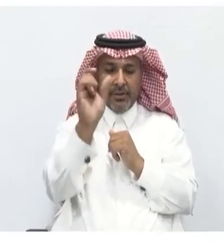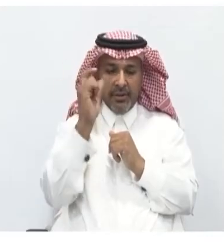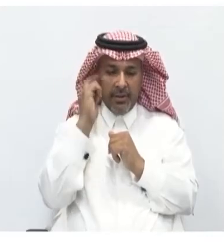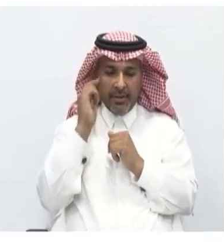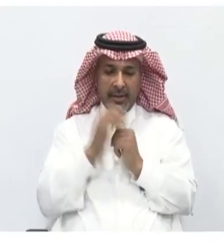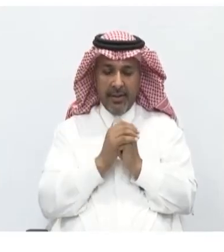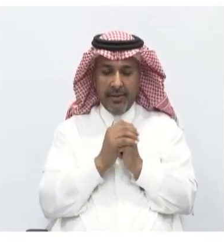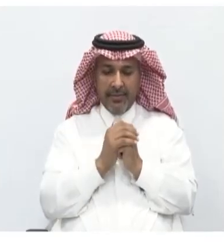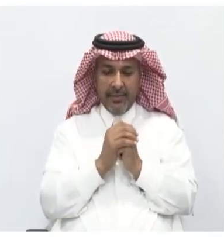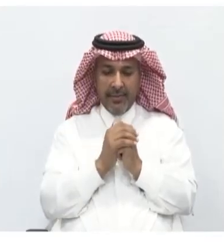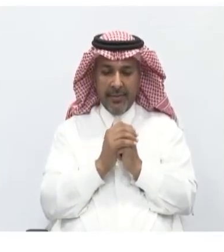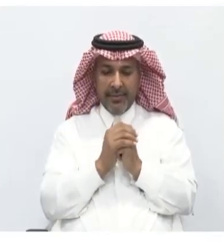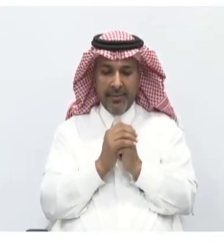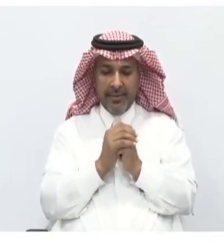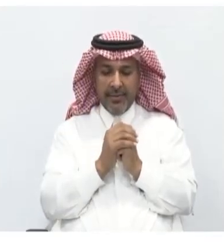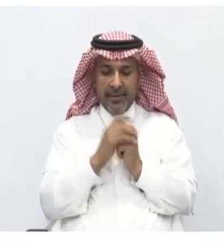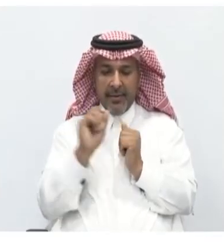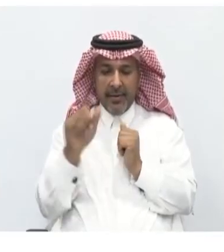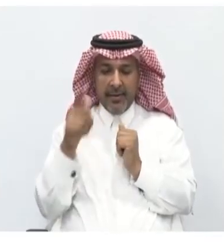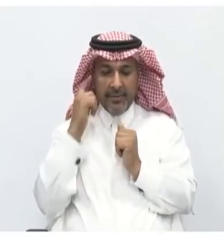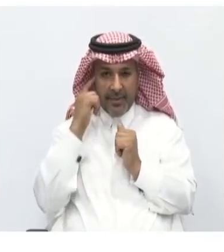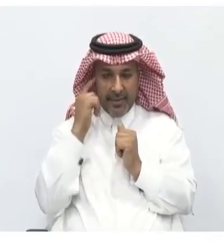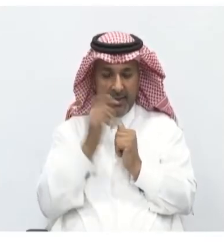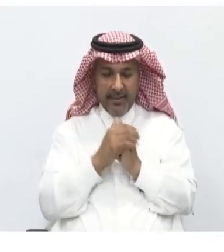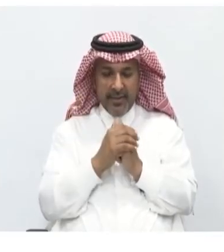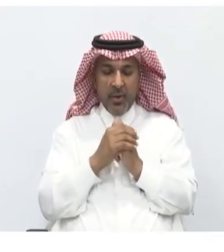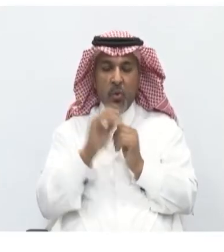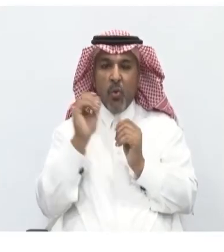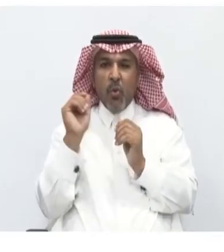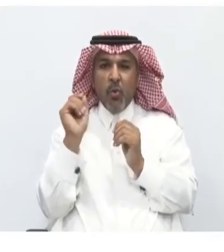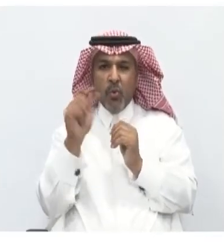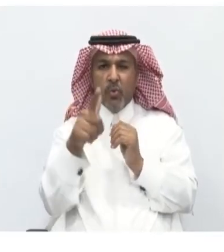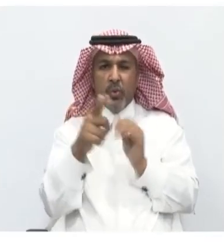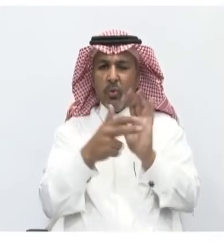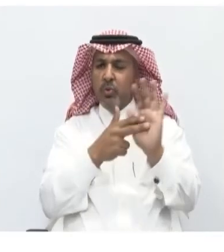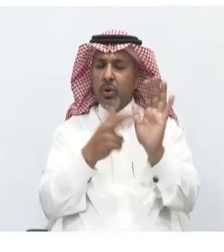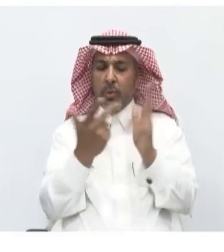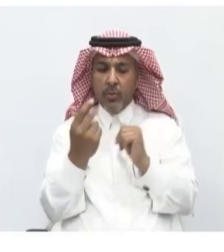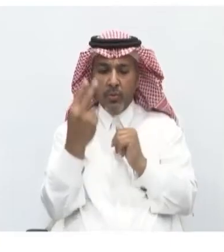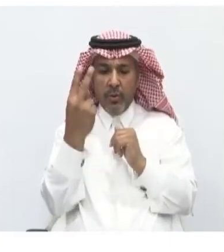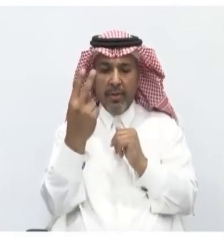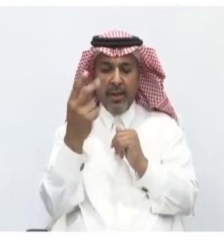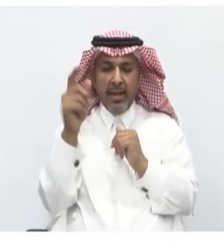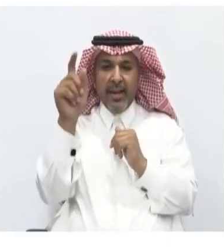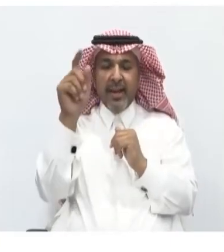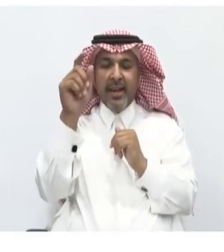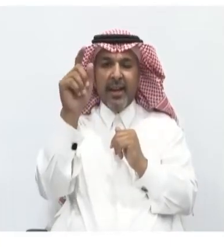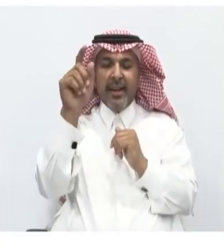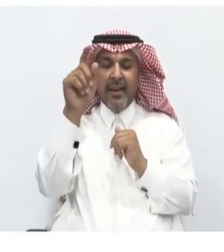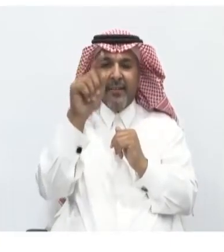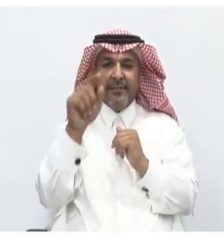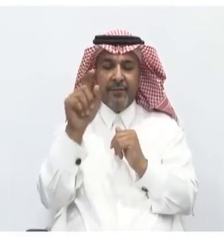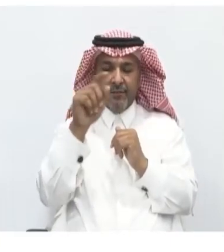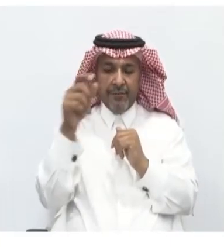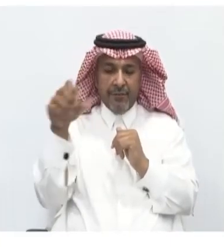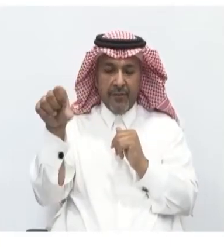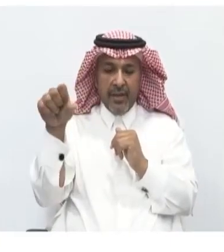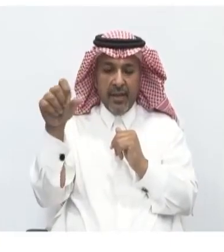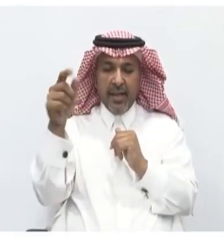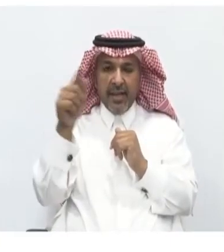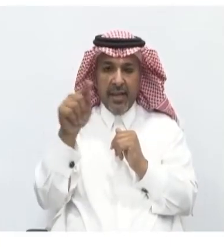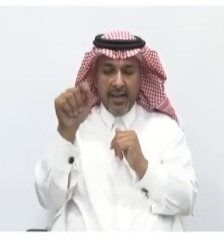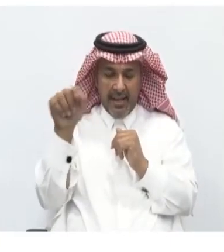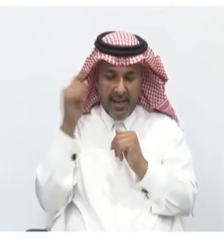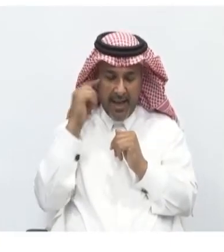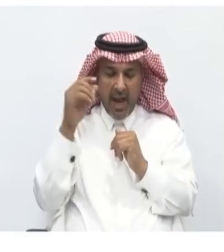الاكسجين ثلاثه اوتو الثلاثه في اثنين تعطيني سته الاكسجين 16 في الجدول الدوري اذا